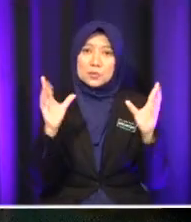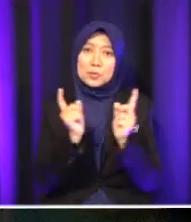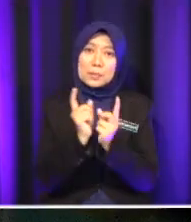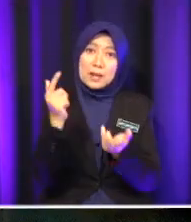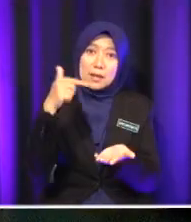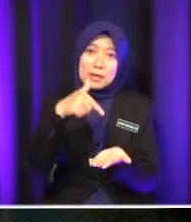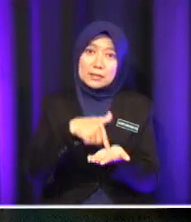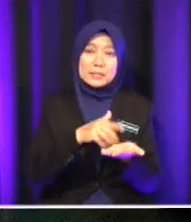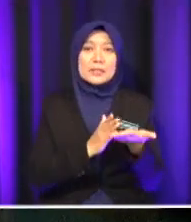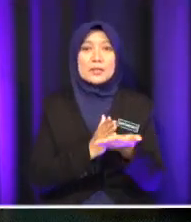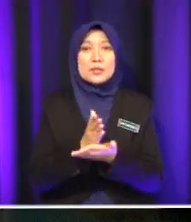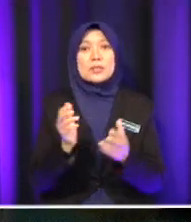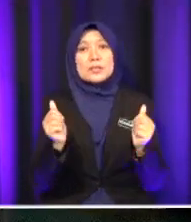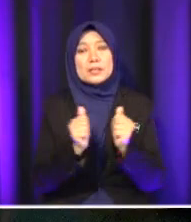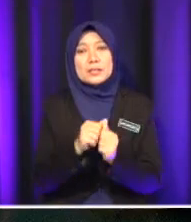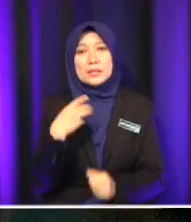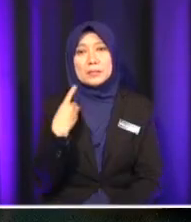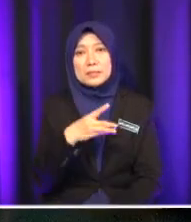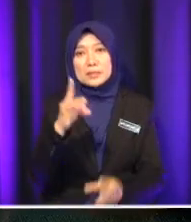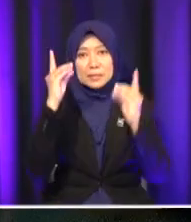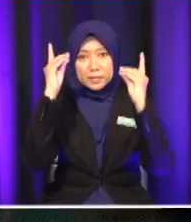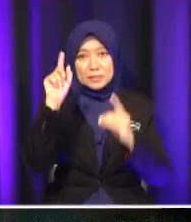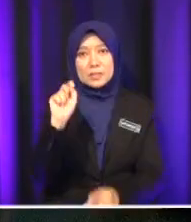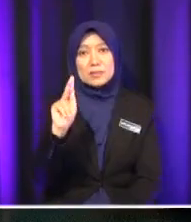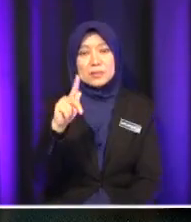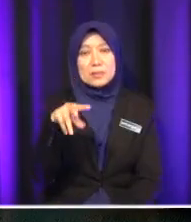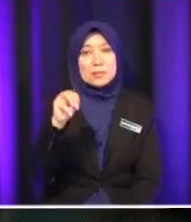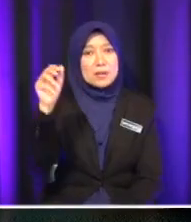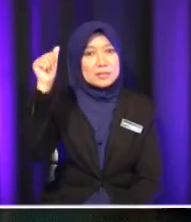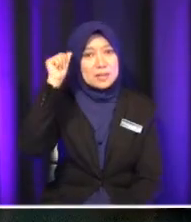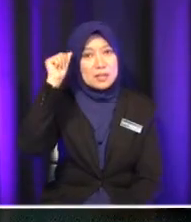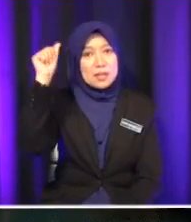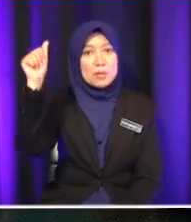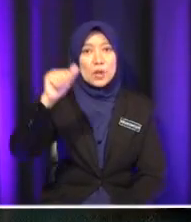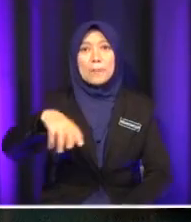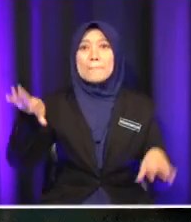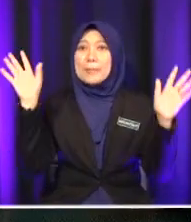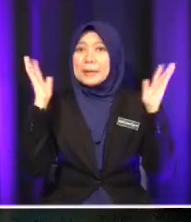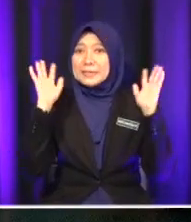murid-muri terus Kalian bersama dengan kami Assalamualaikum bye